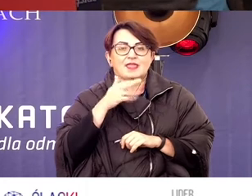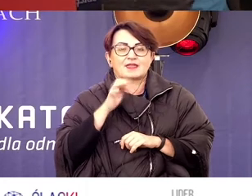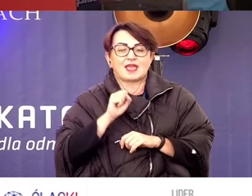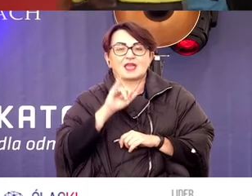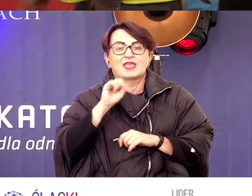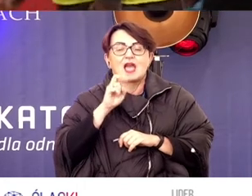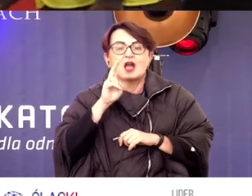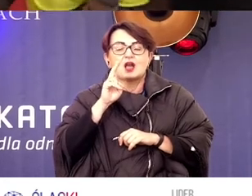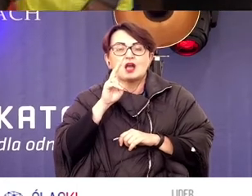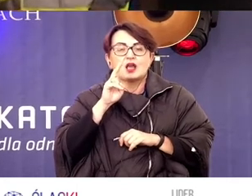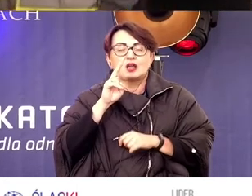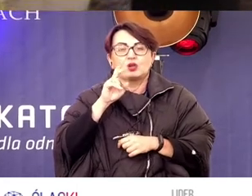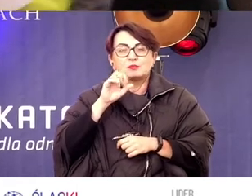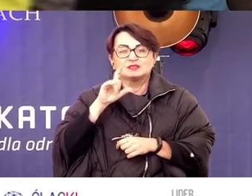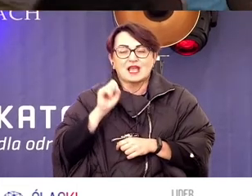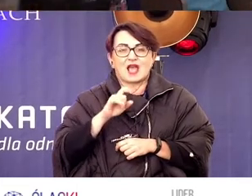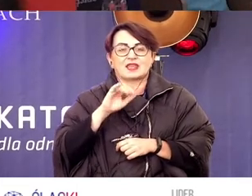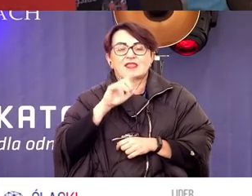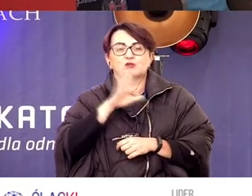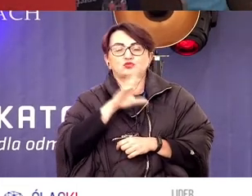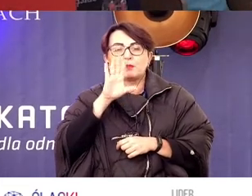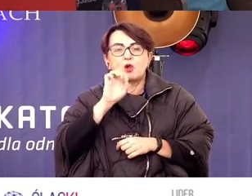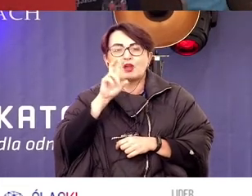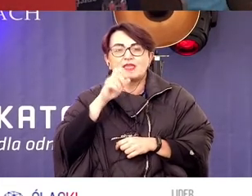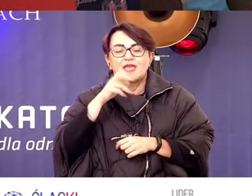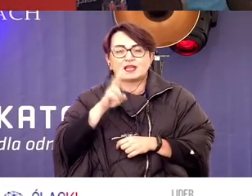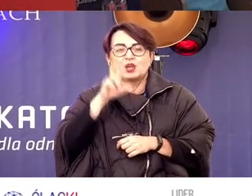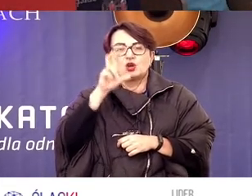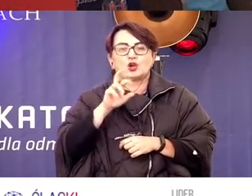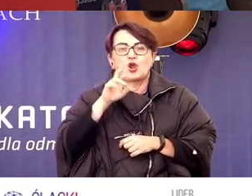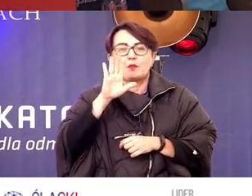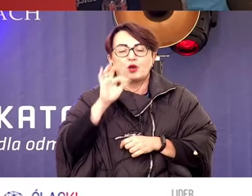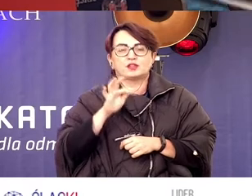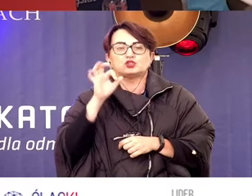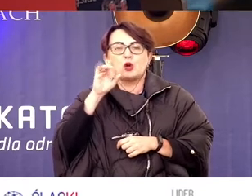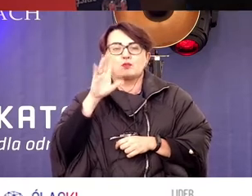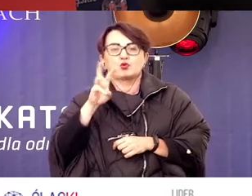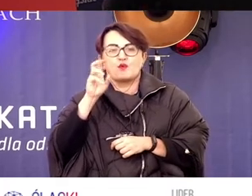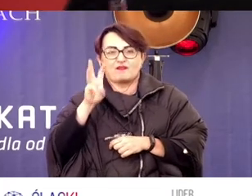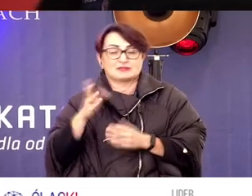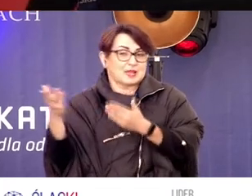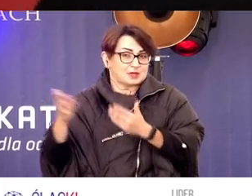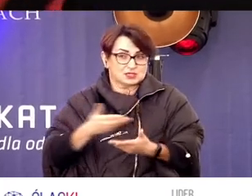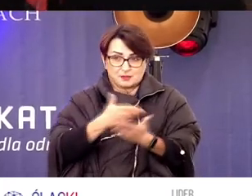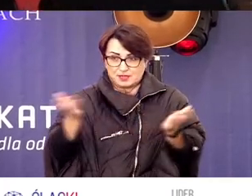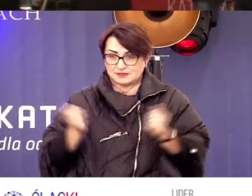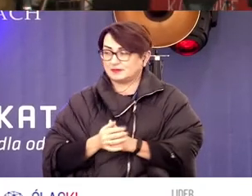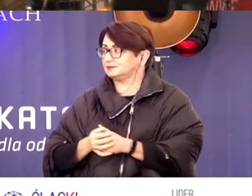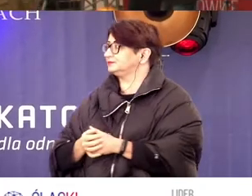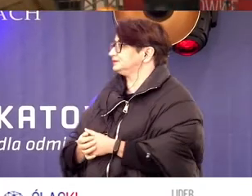Witold Sopków, pan Ireneusz Bochenek i pan Adrian Chrobot. Zapraszamy Państwa. Zapraszamy Państwa i zapraszamy